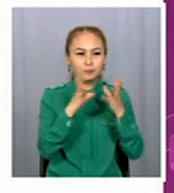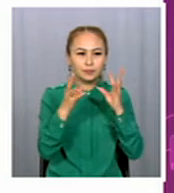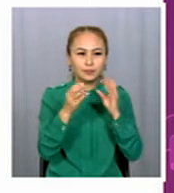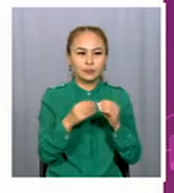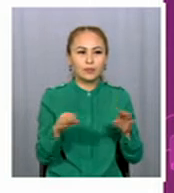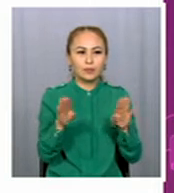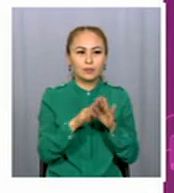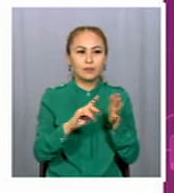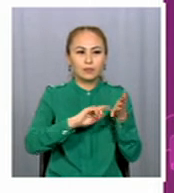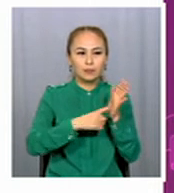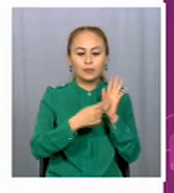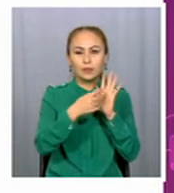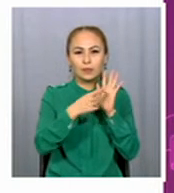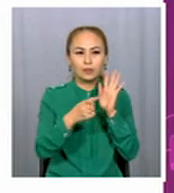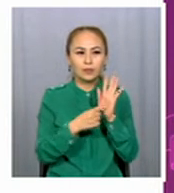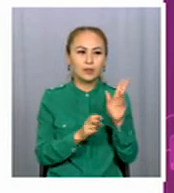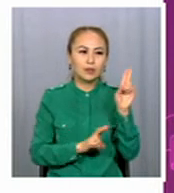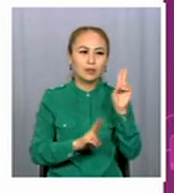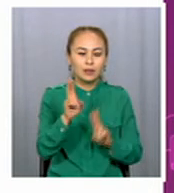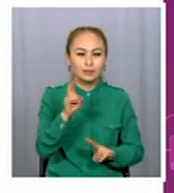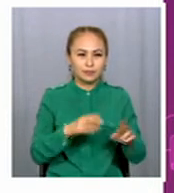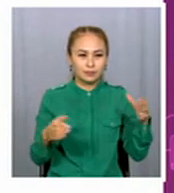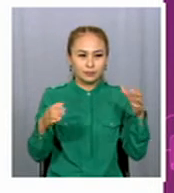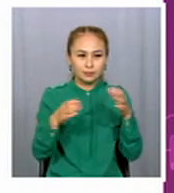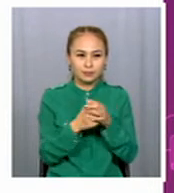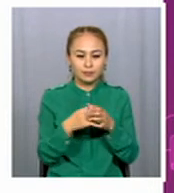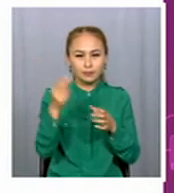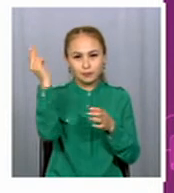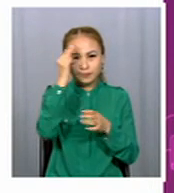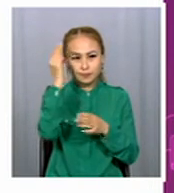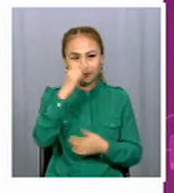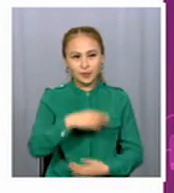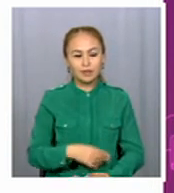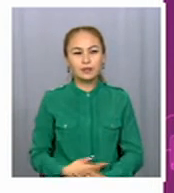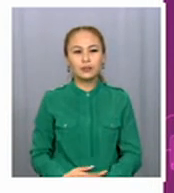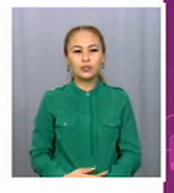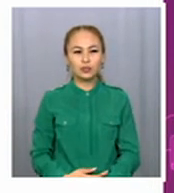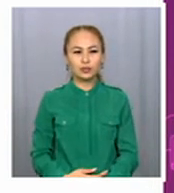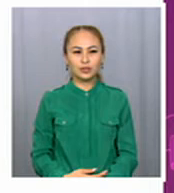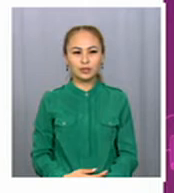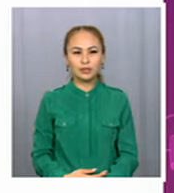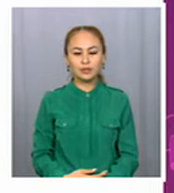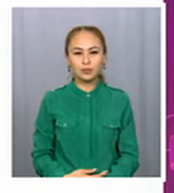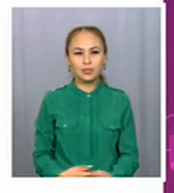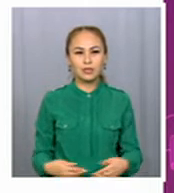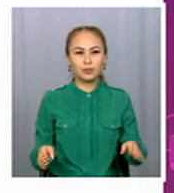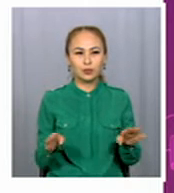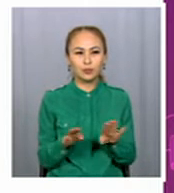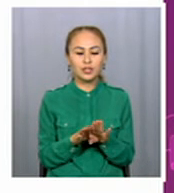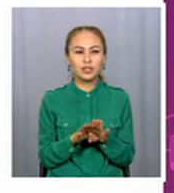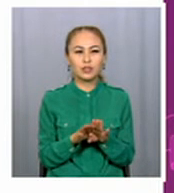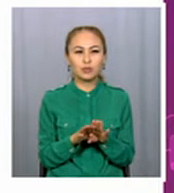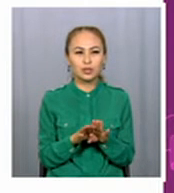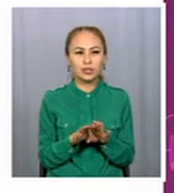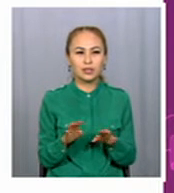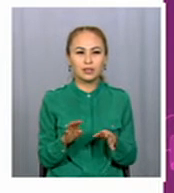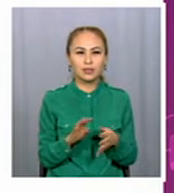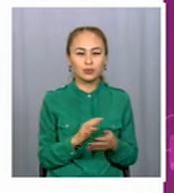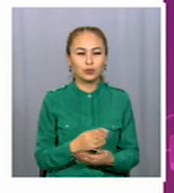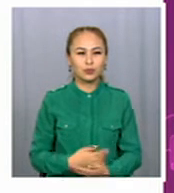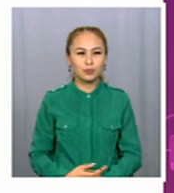көбейту және бөлу алгоритмінің жаңа түрін үйренесіңдер. Олай болса, өрнектерге назар аударыңдар.